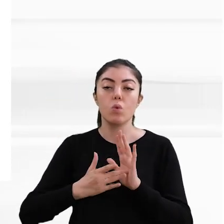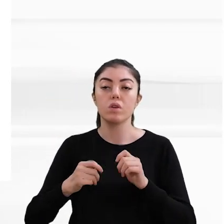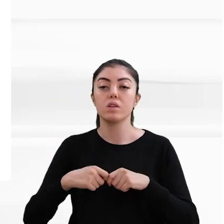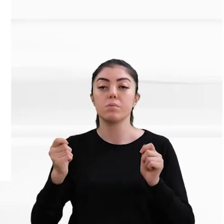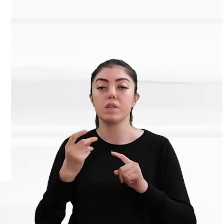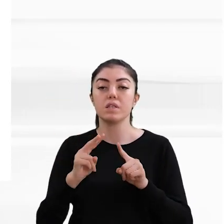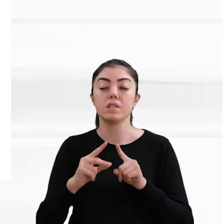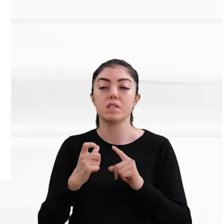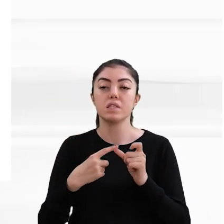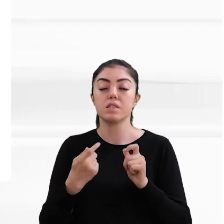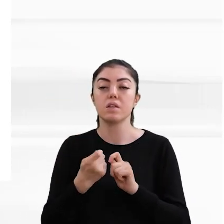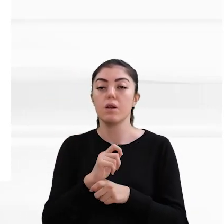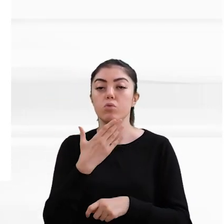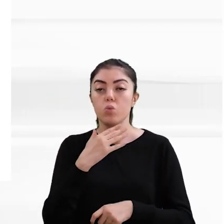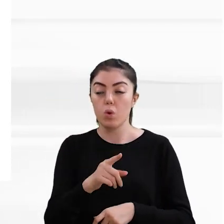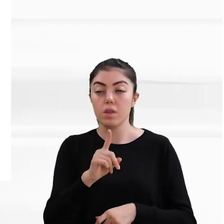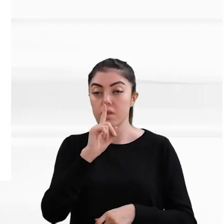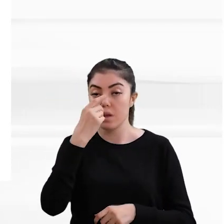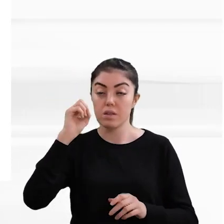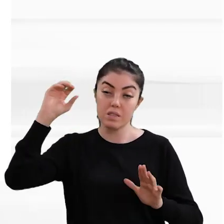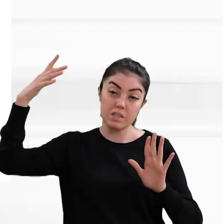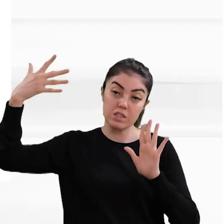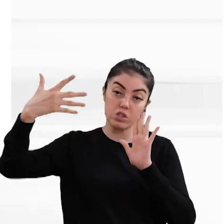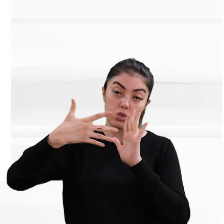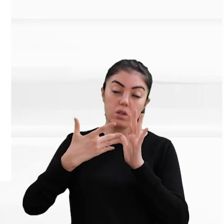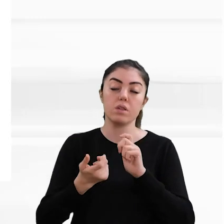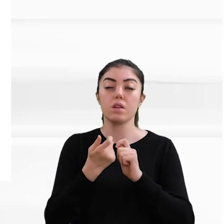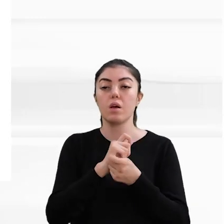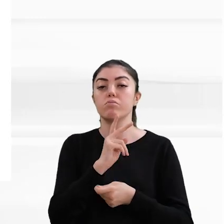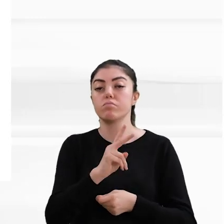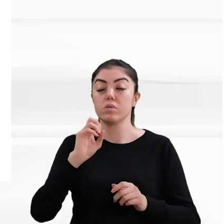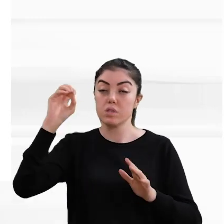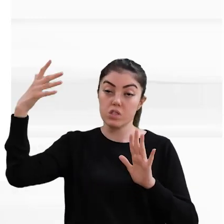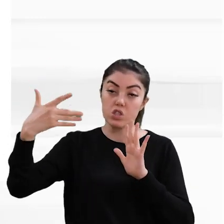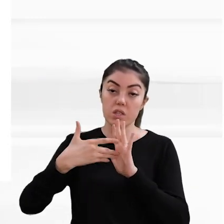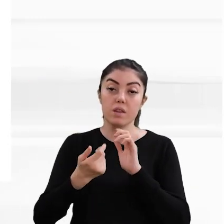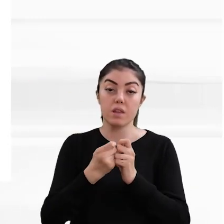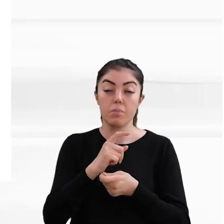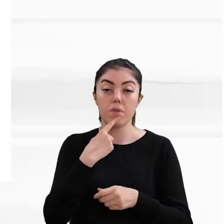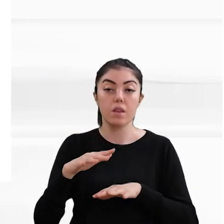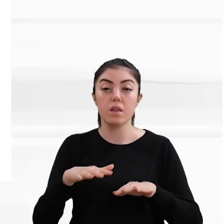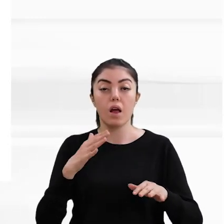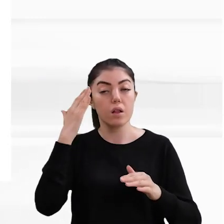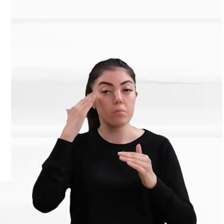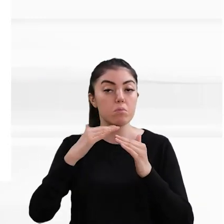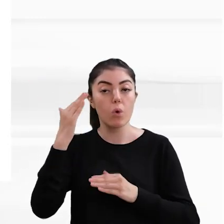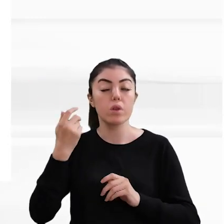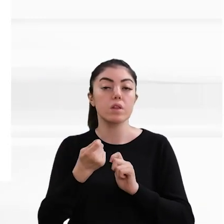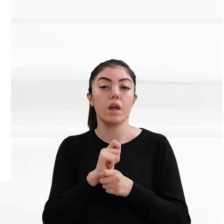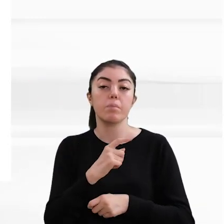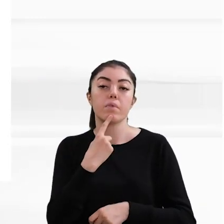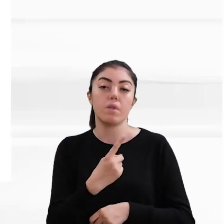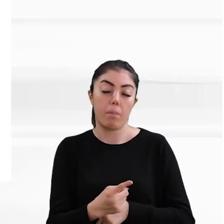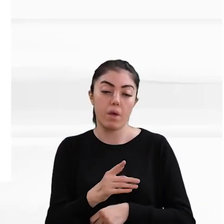Kaynaklarla ekran arasındaki ortamın kırma indisinde bir değişiklik yok. Sadece ışık değiştirilmiş. Işığın değişmesi demek